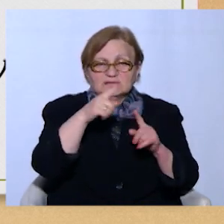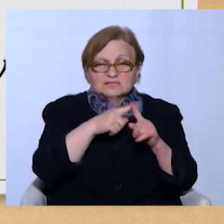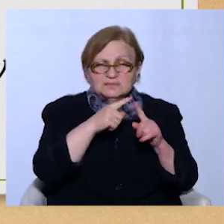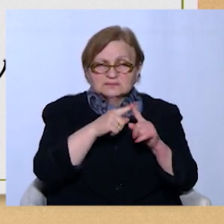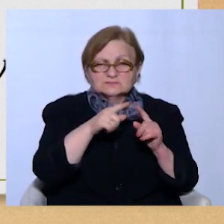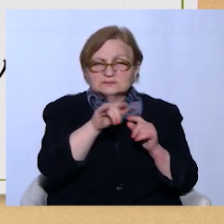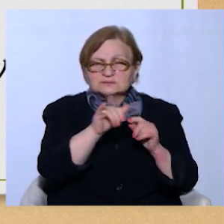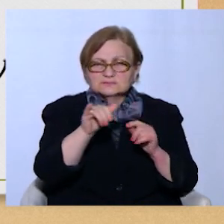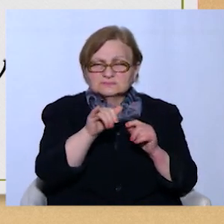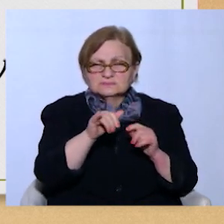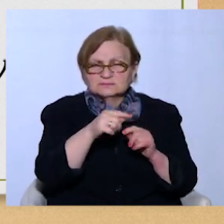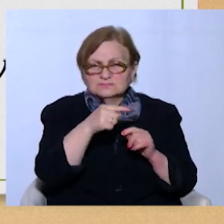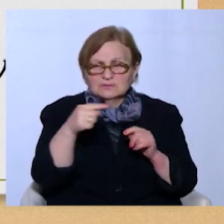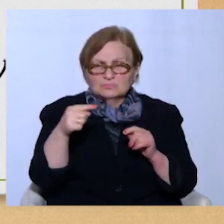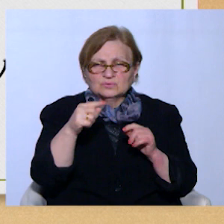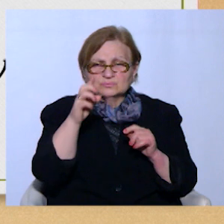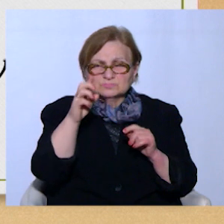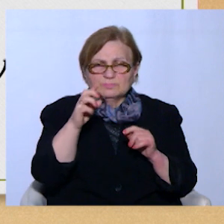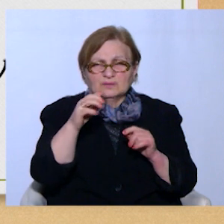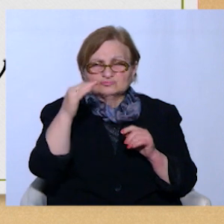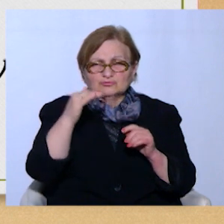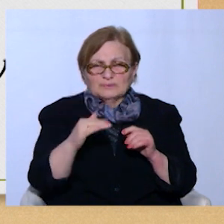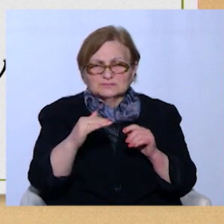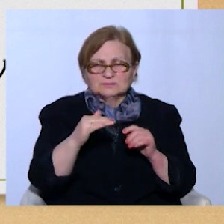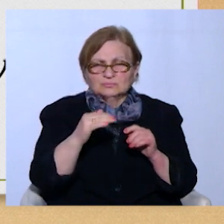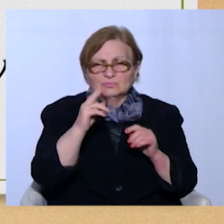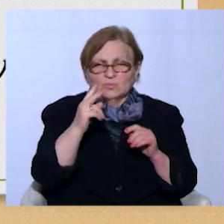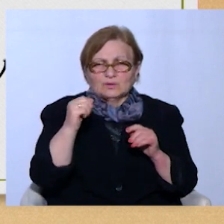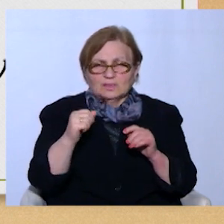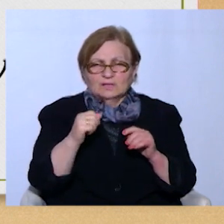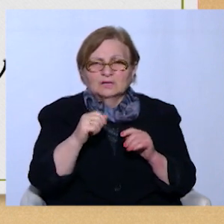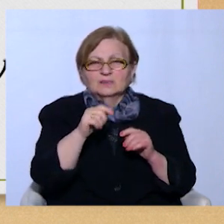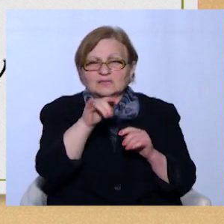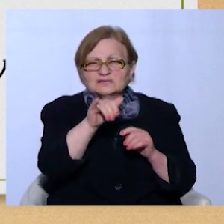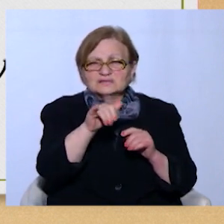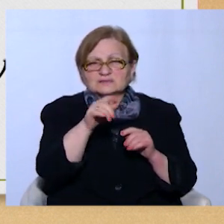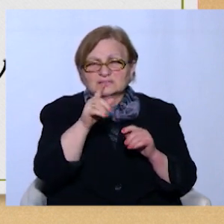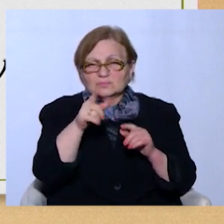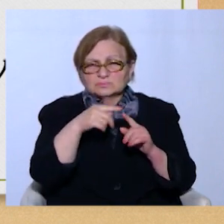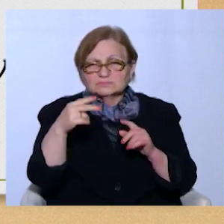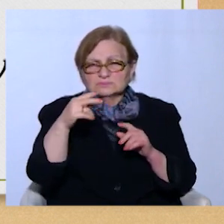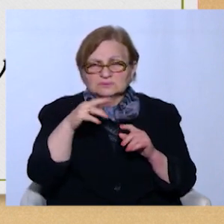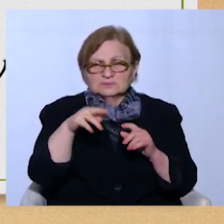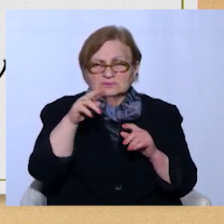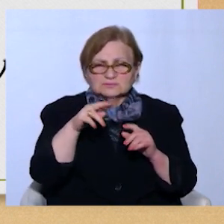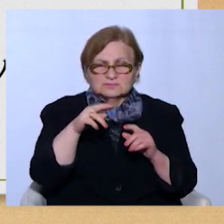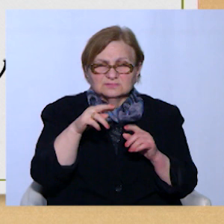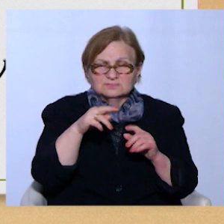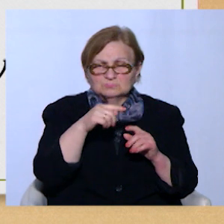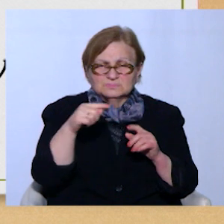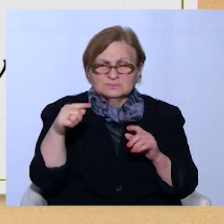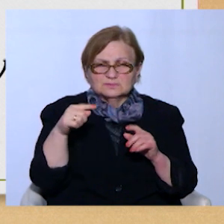ან ითვლება ფორმულით მინუს b შეფარდებული 200-თან, ხოლო მისი y კოორდინატი ითვლება